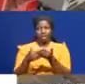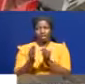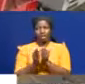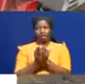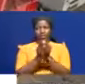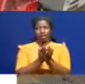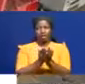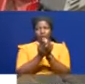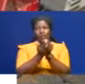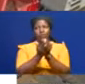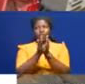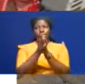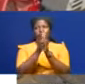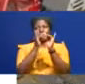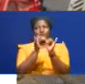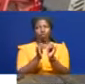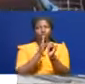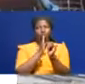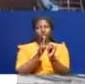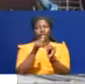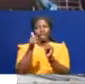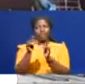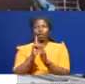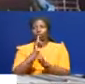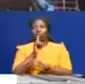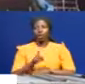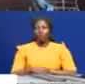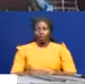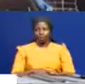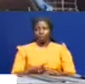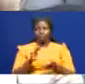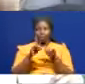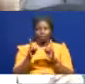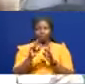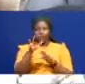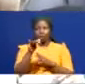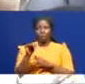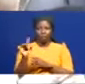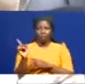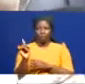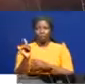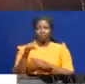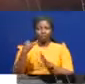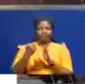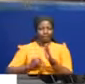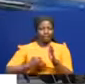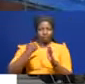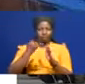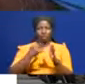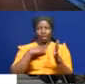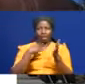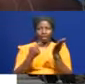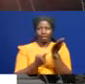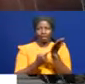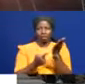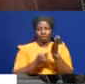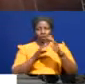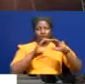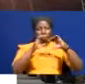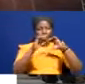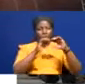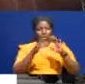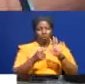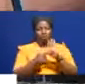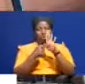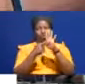oda zilizopo. Takwimu zilizotolewa na Wizara ya Viwanda na Teknolojia ya Habari